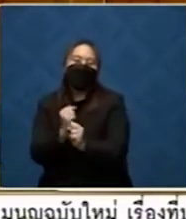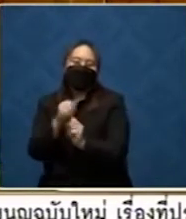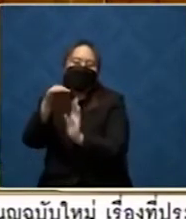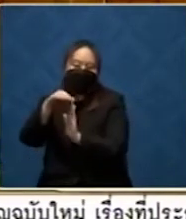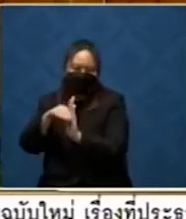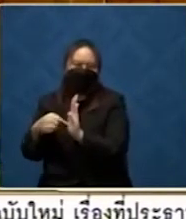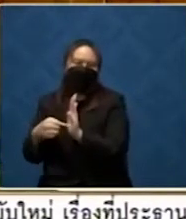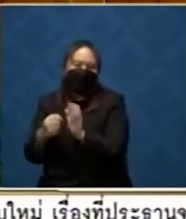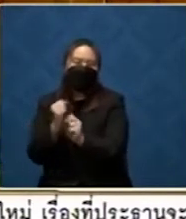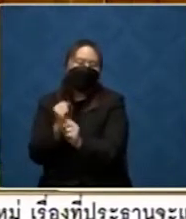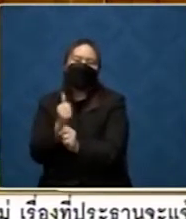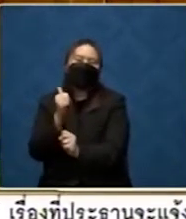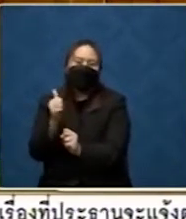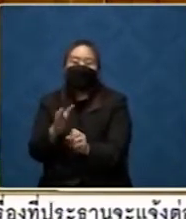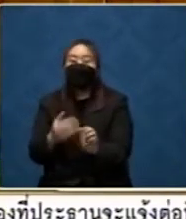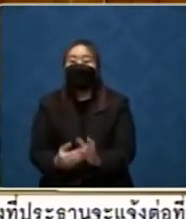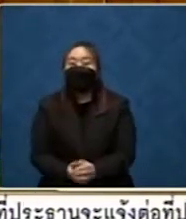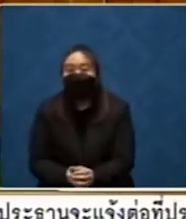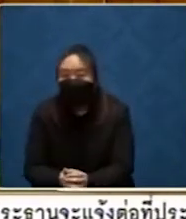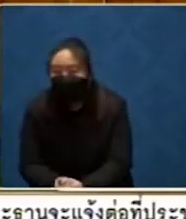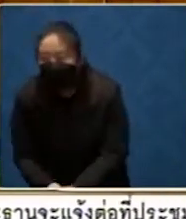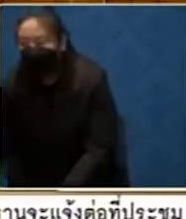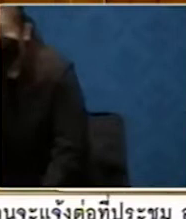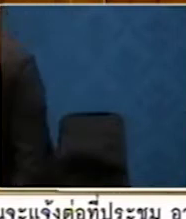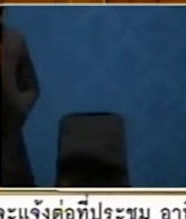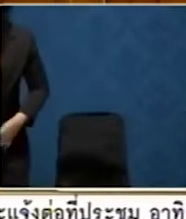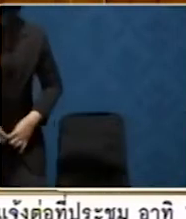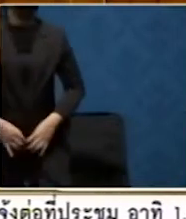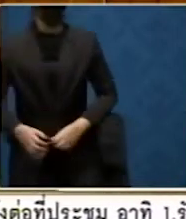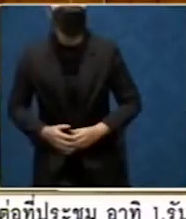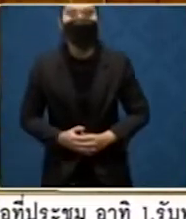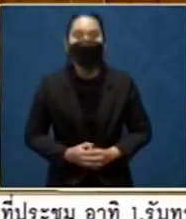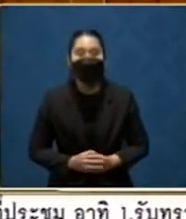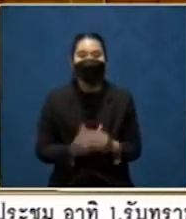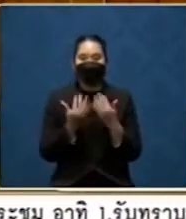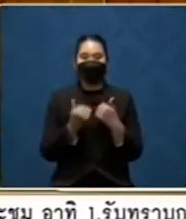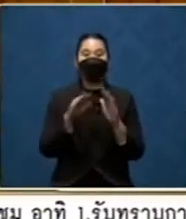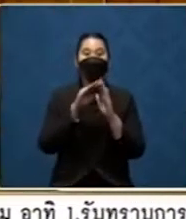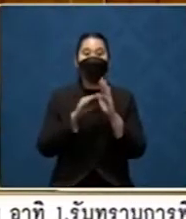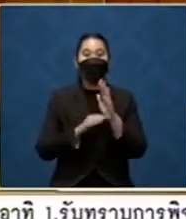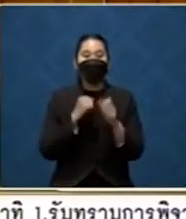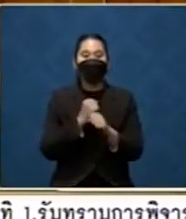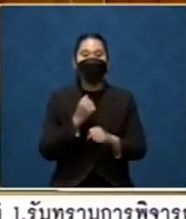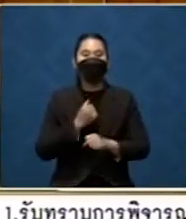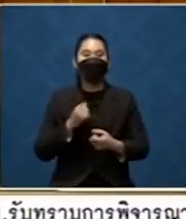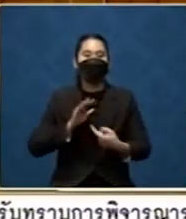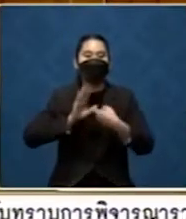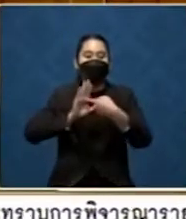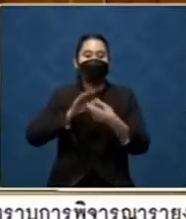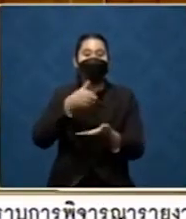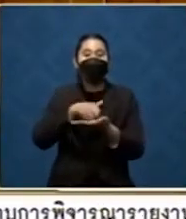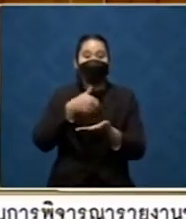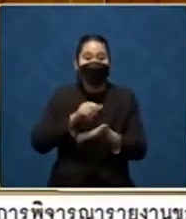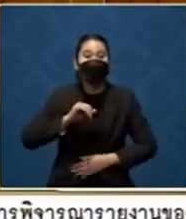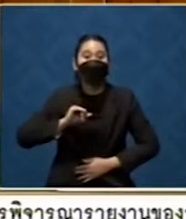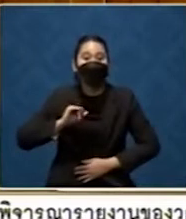ผมขอยกตัวอย่างเฉยๆเพราะอยู่ในขั้นตอนของการดำเนินการของสำนักกฤษฎีกา ผมยกตัวอย่างว่าอาจจะนะครับผมนี่เ